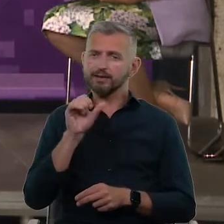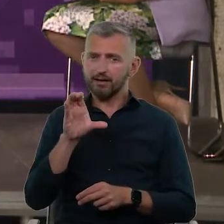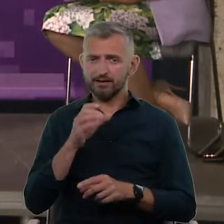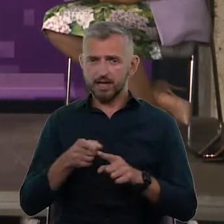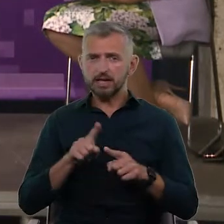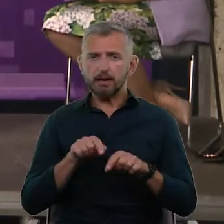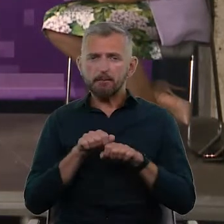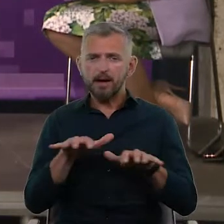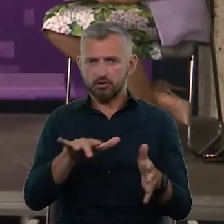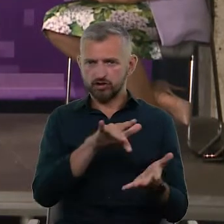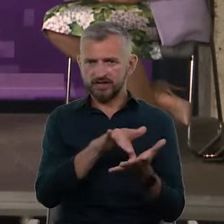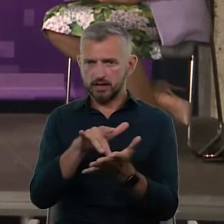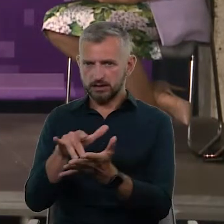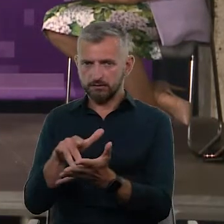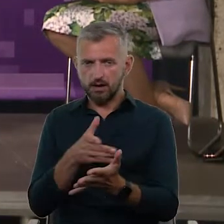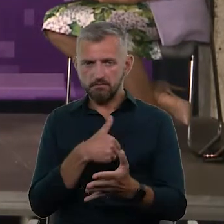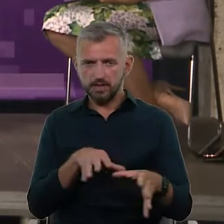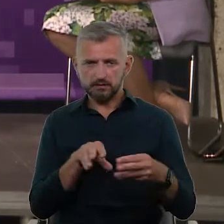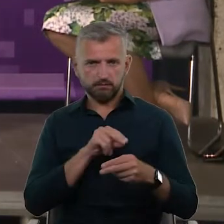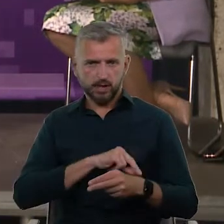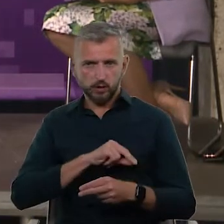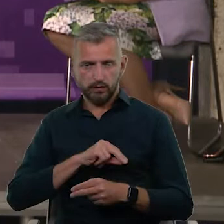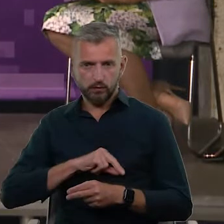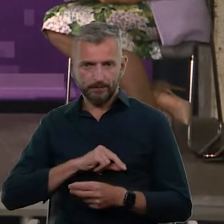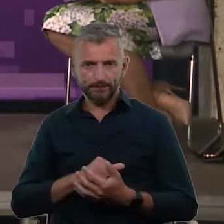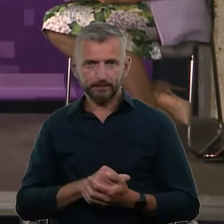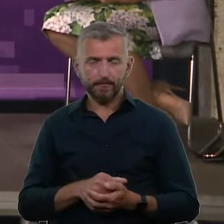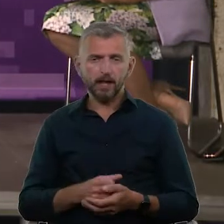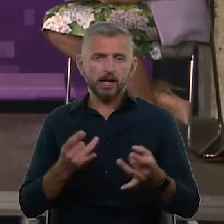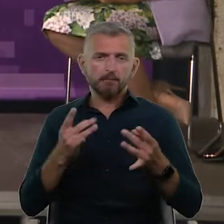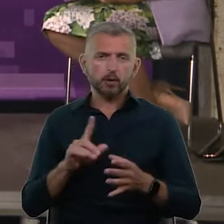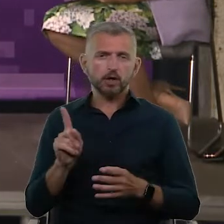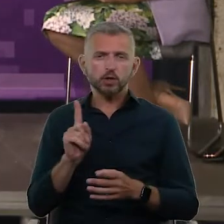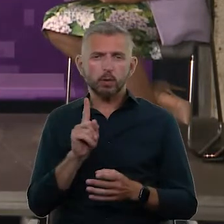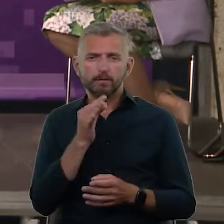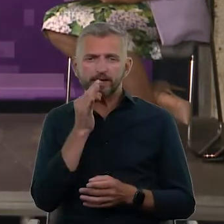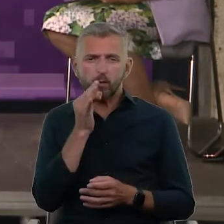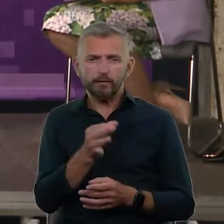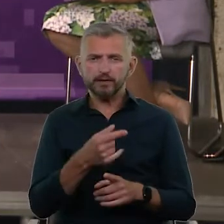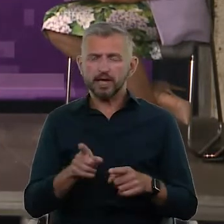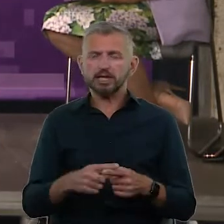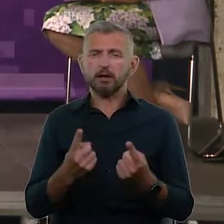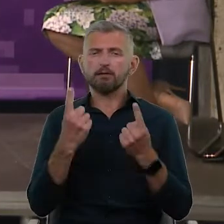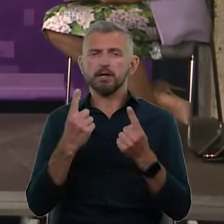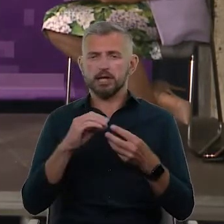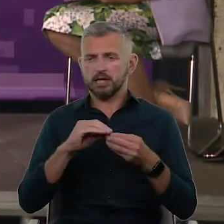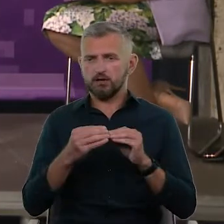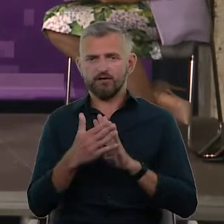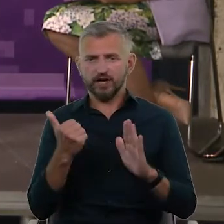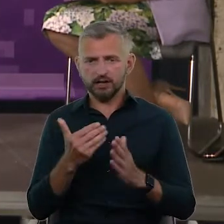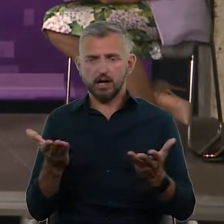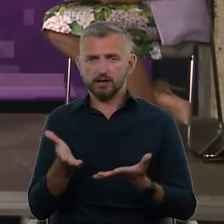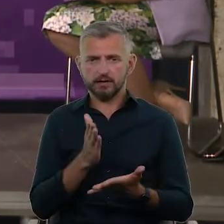з якими ми співпрацюємо. А ми, власне, просто щоб відповісти на цей великий виклик, який стоїть перед